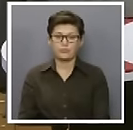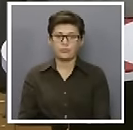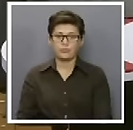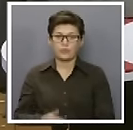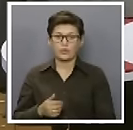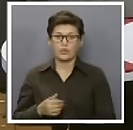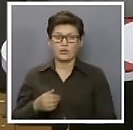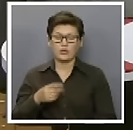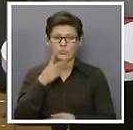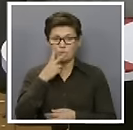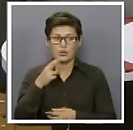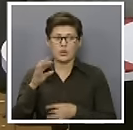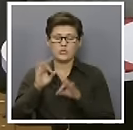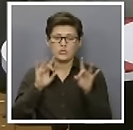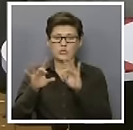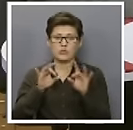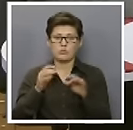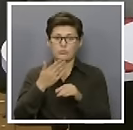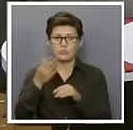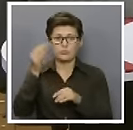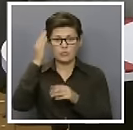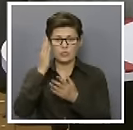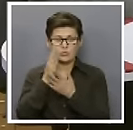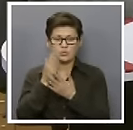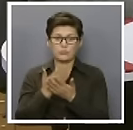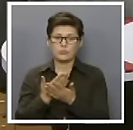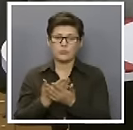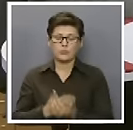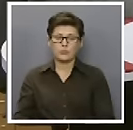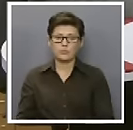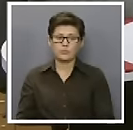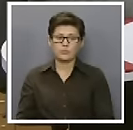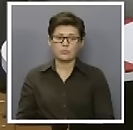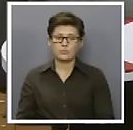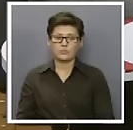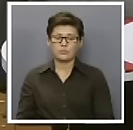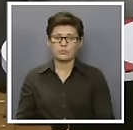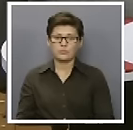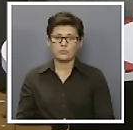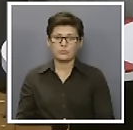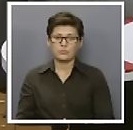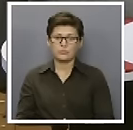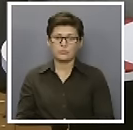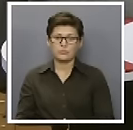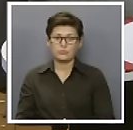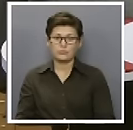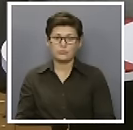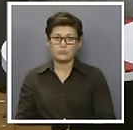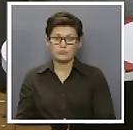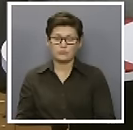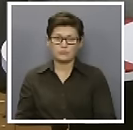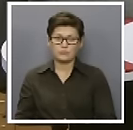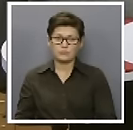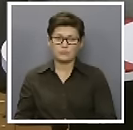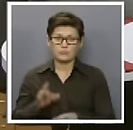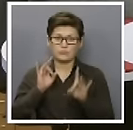жағы ақсап тұр. Бұл тұрғыда өзің ойыңыз қалай? Расымен де солай ма? Көп білмей жата ма? Жарнама жағы